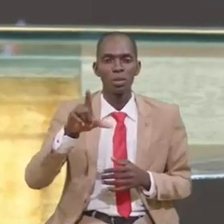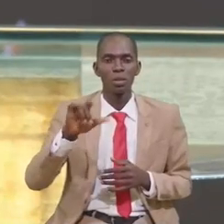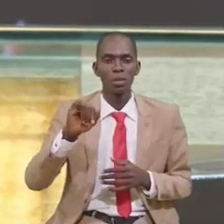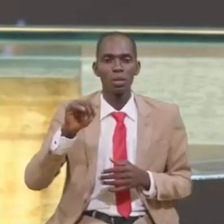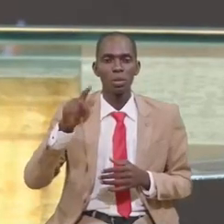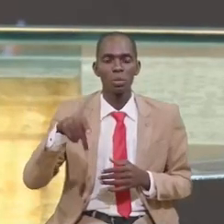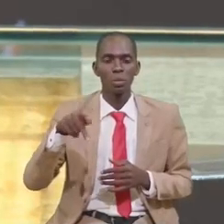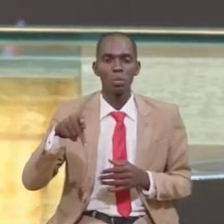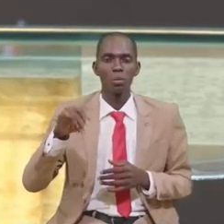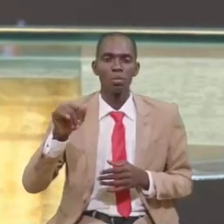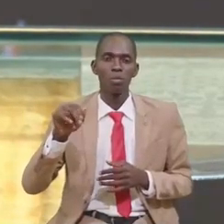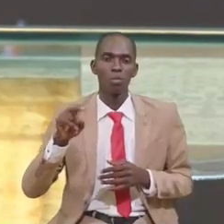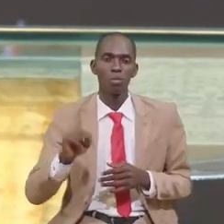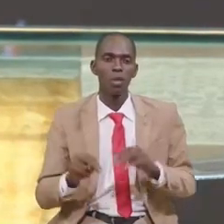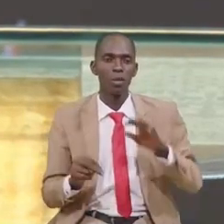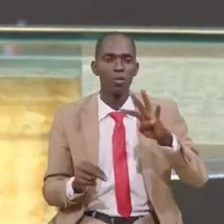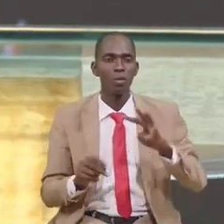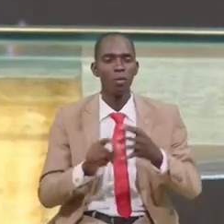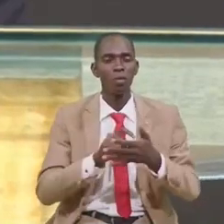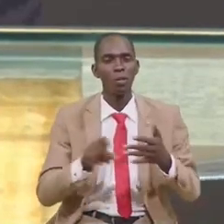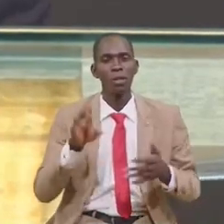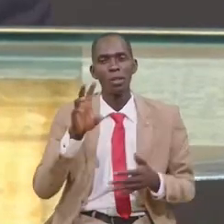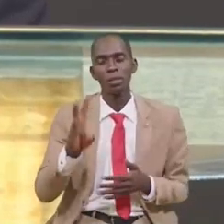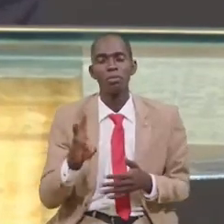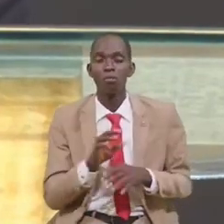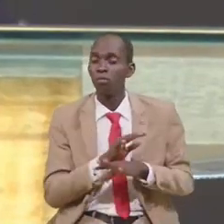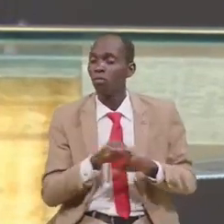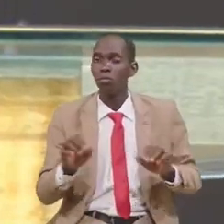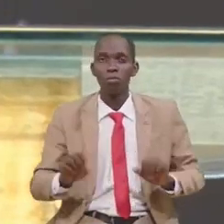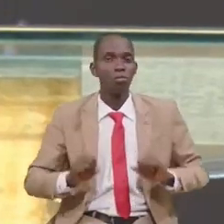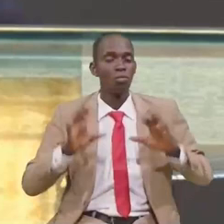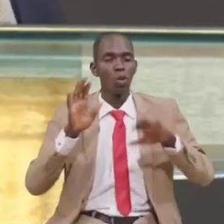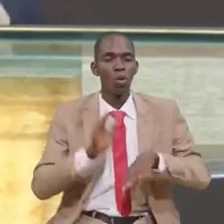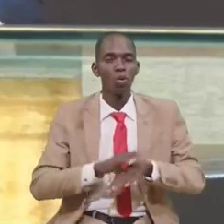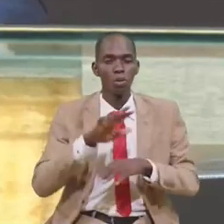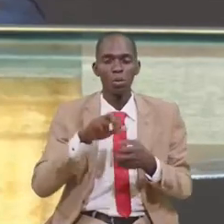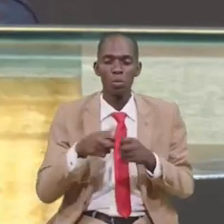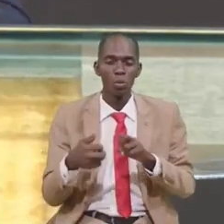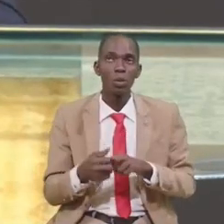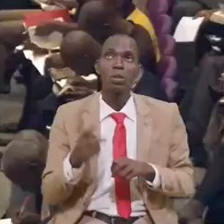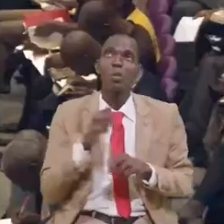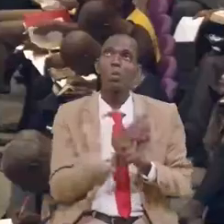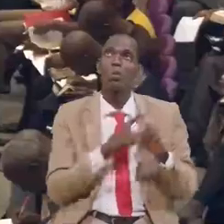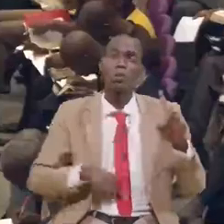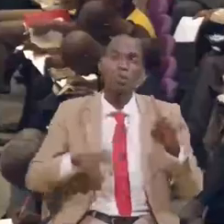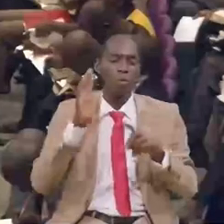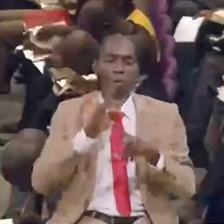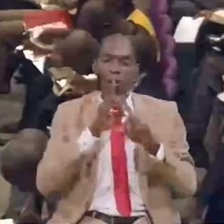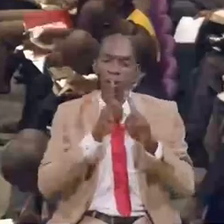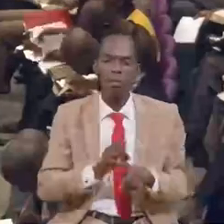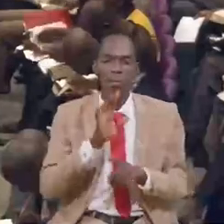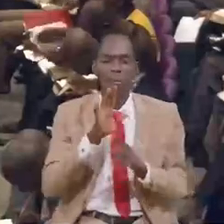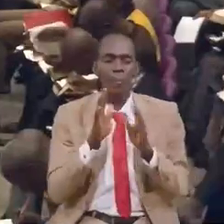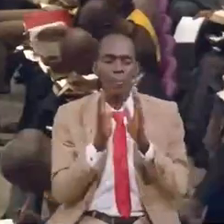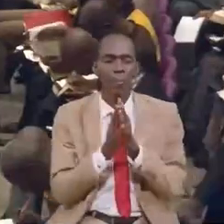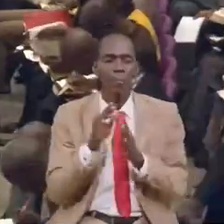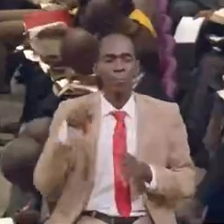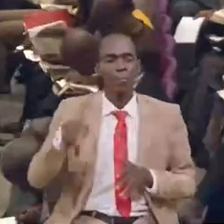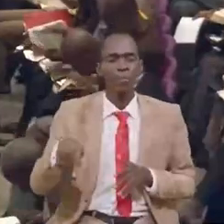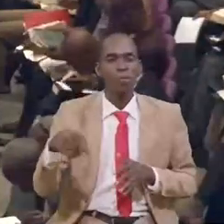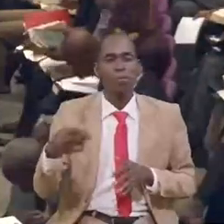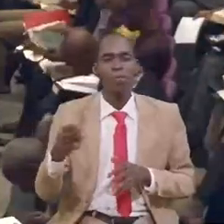6. Philippiens 4. Il ne faut pas céder à cause de problèmes. Le Seigneur va vous exaucer.